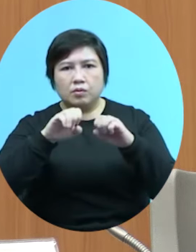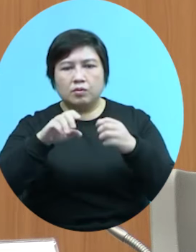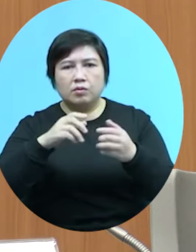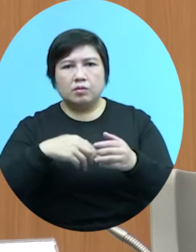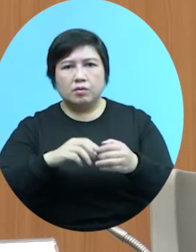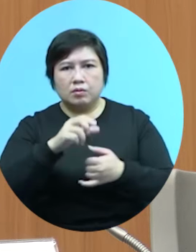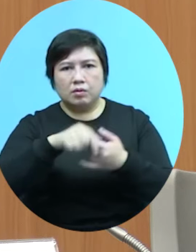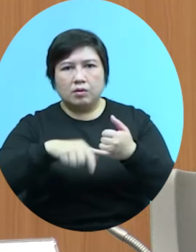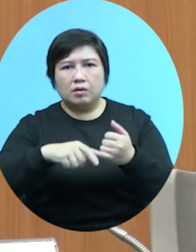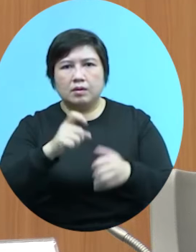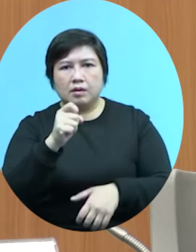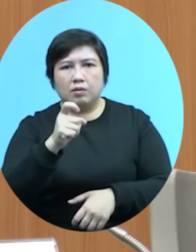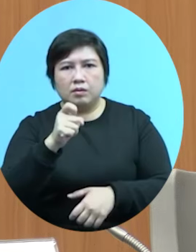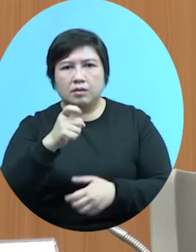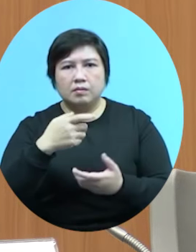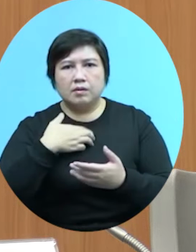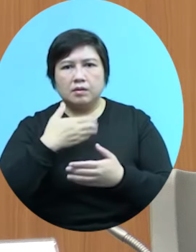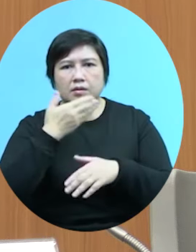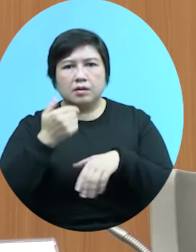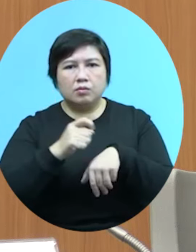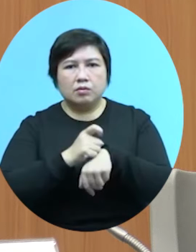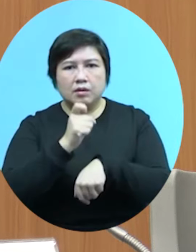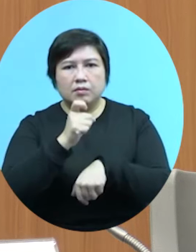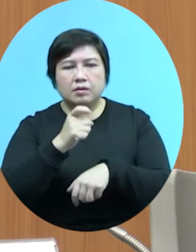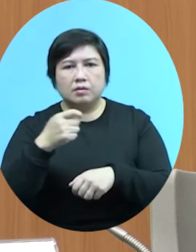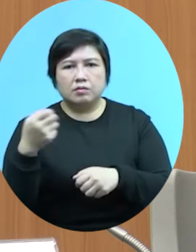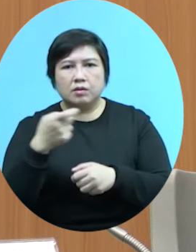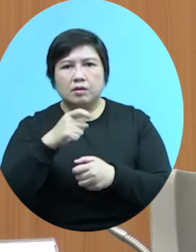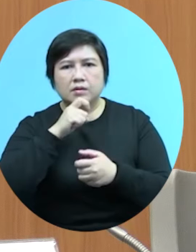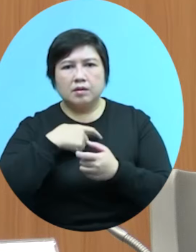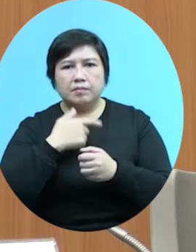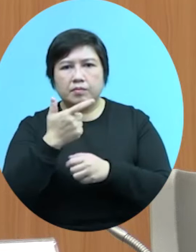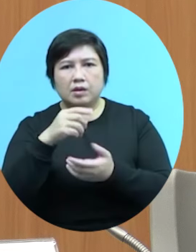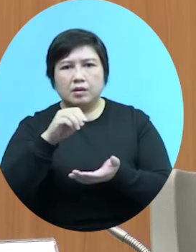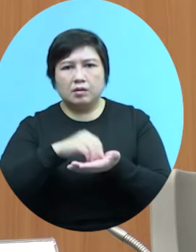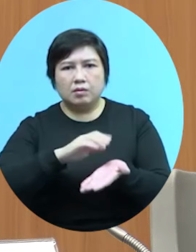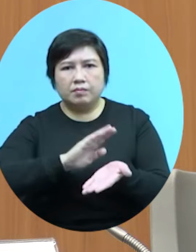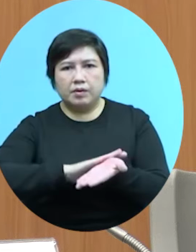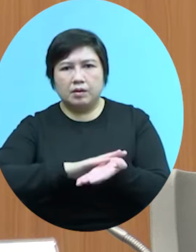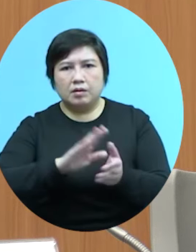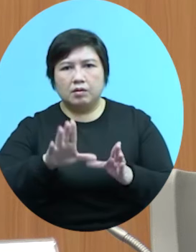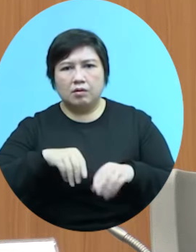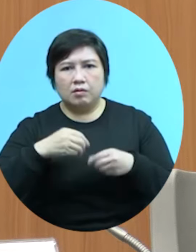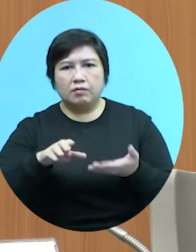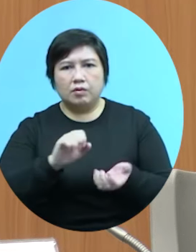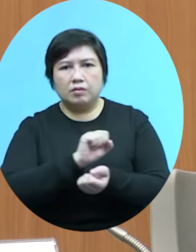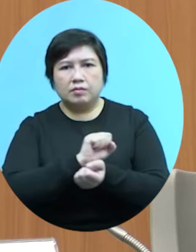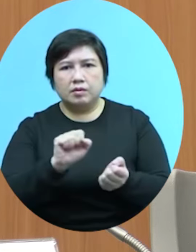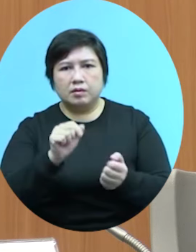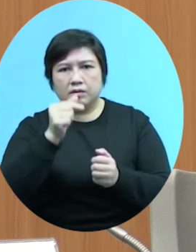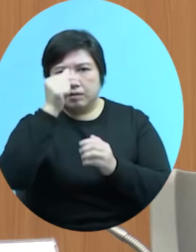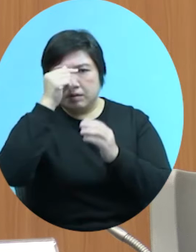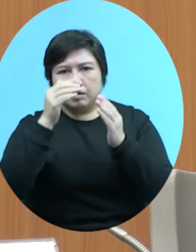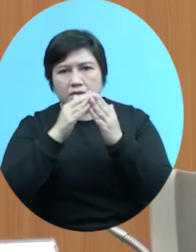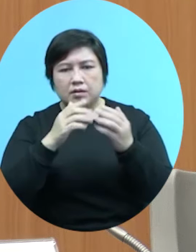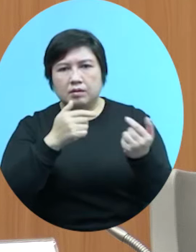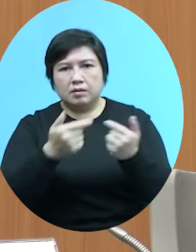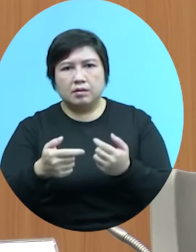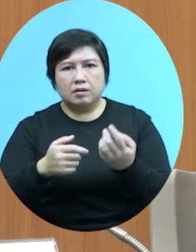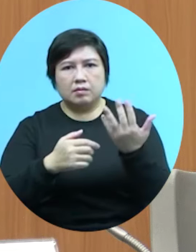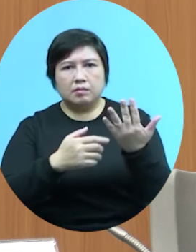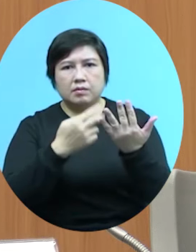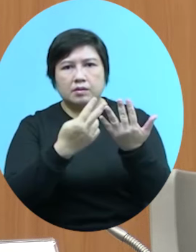鐘直至上午九點鐘再有多八名確診的病人康復出院至今一共有五千